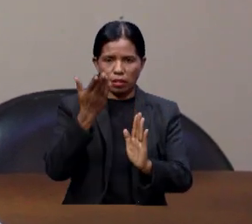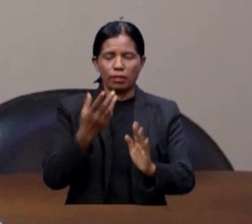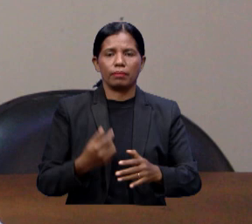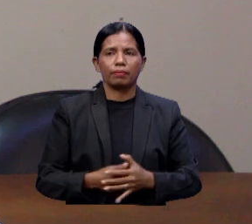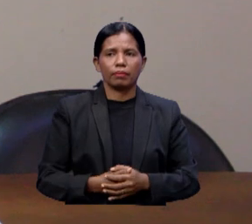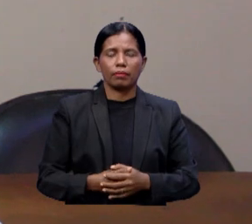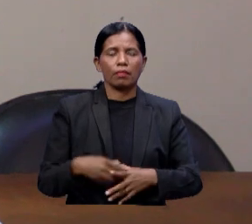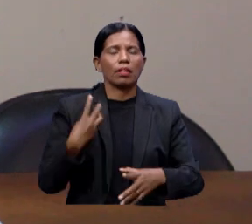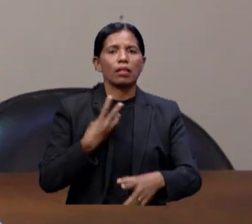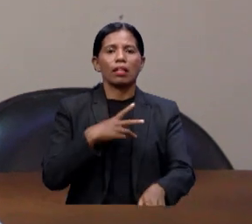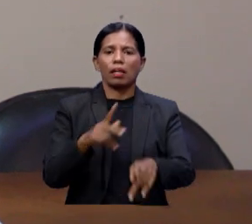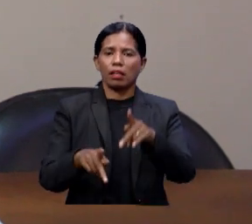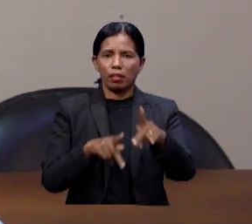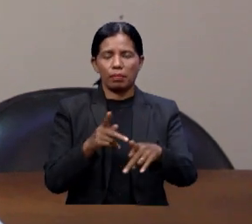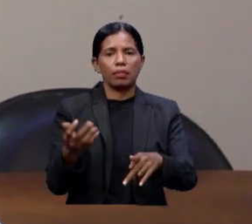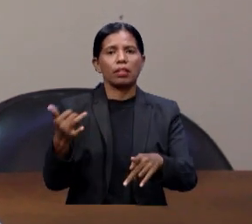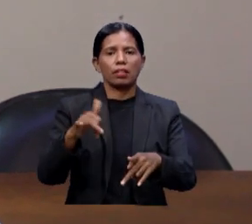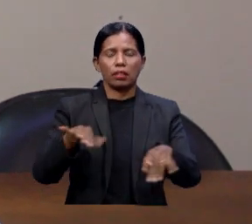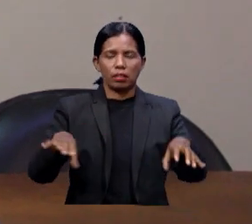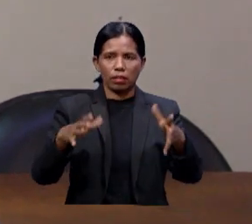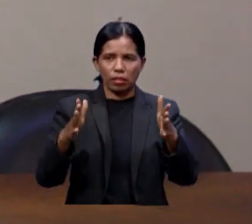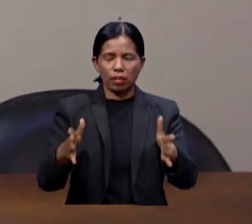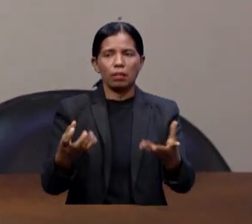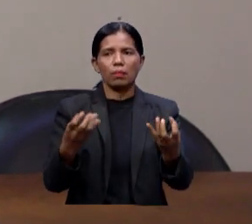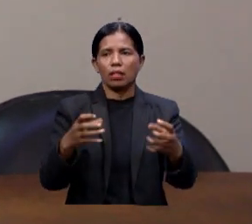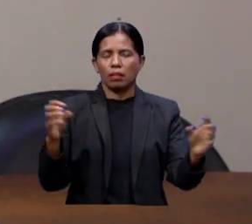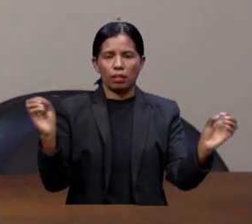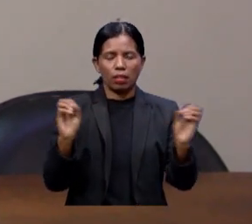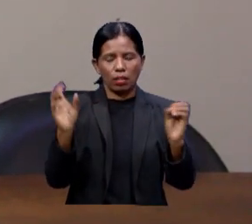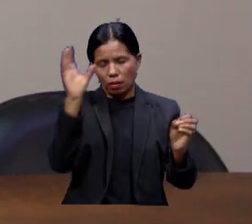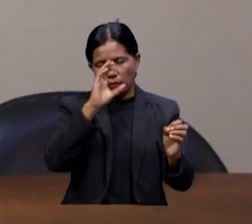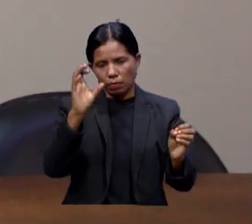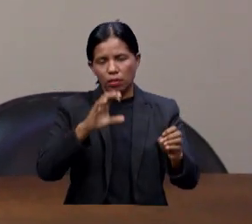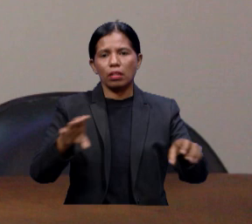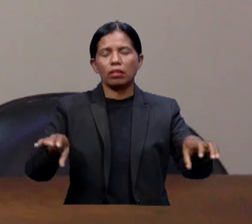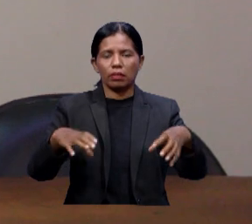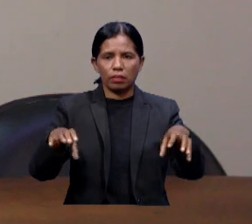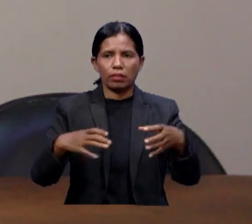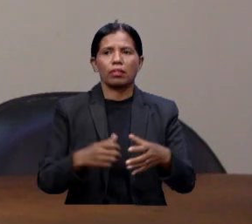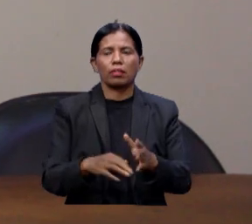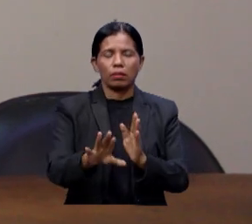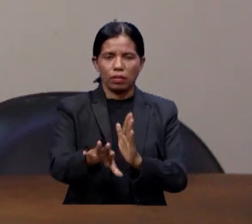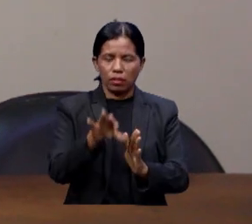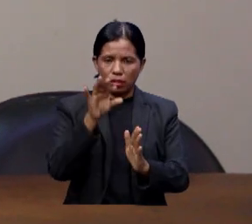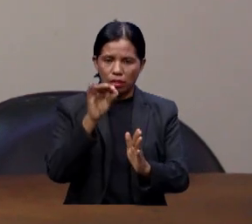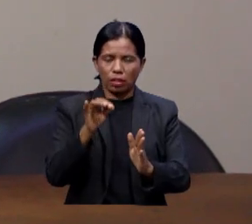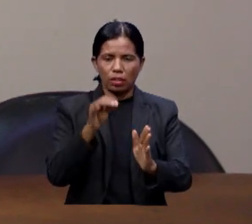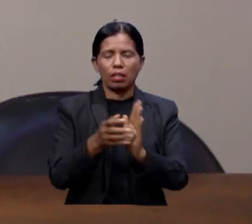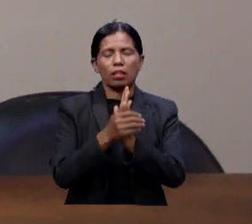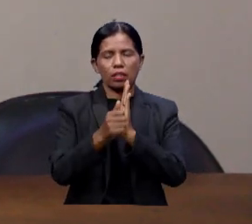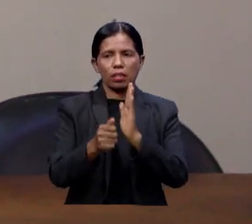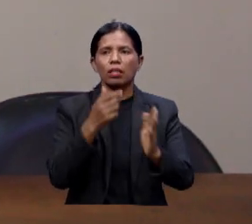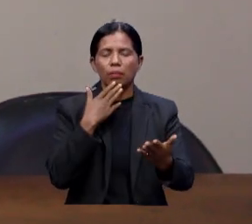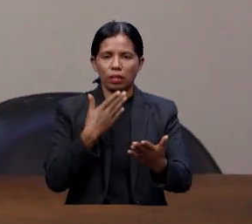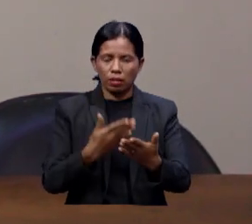nia trabalhador siram saya barak maka lah buka atau hetan skill nebe dia tengah bahasa